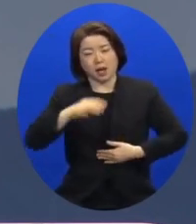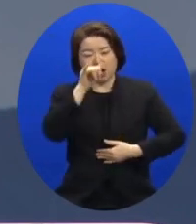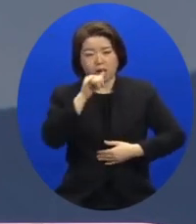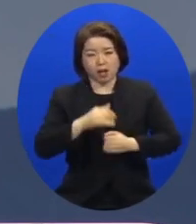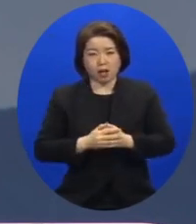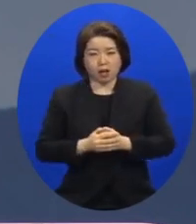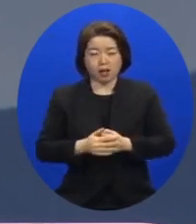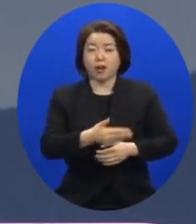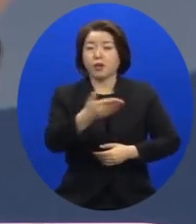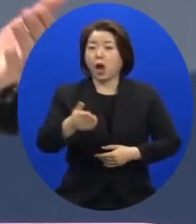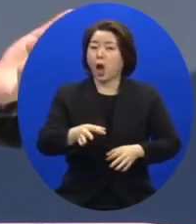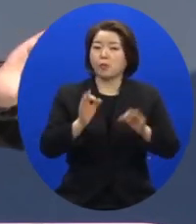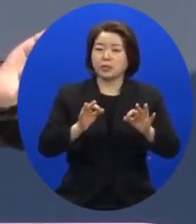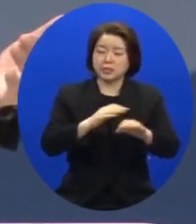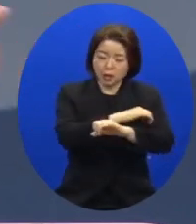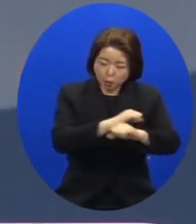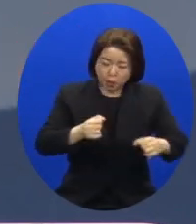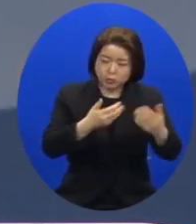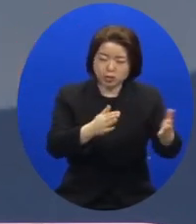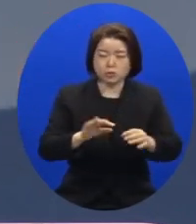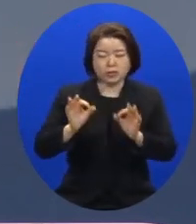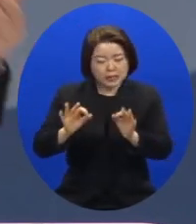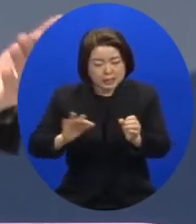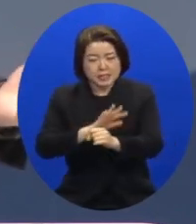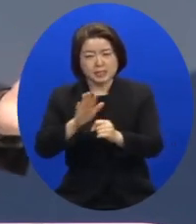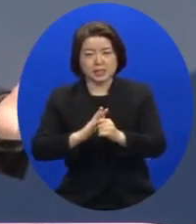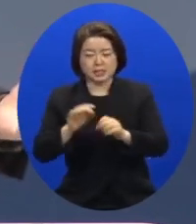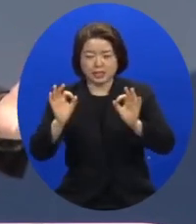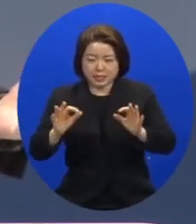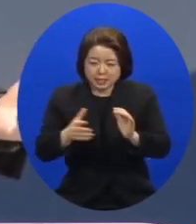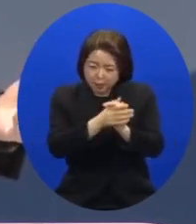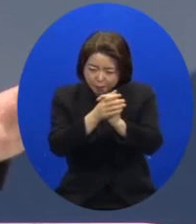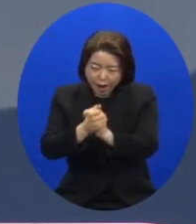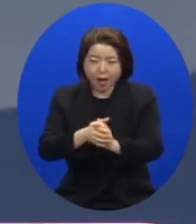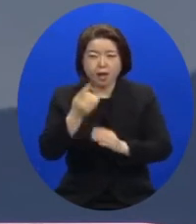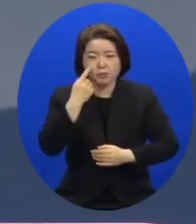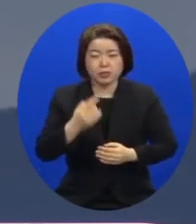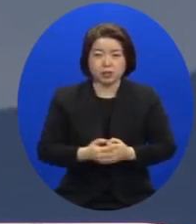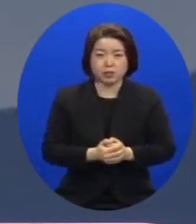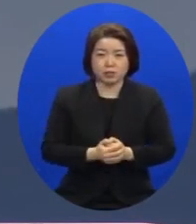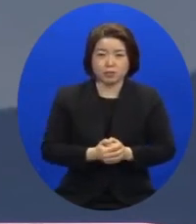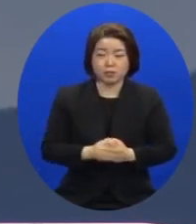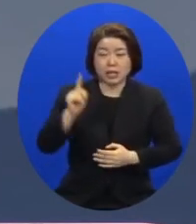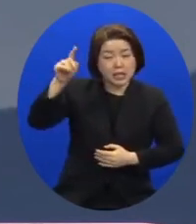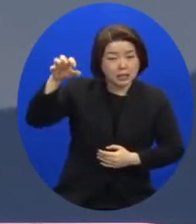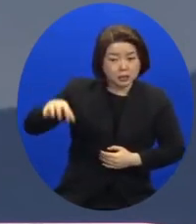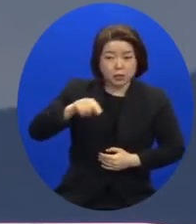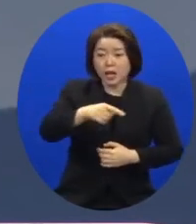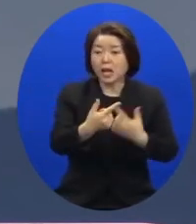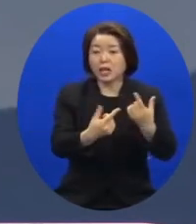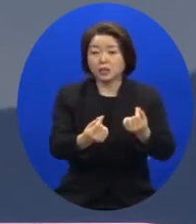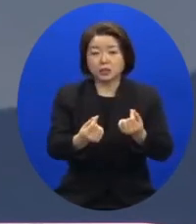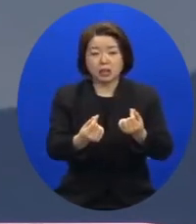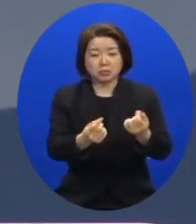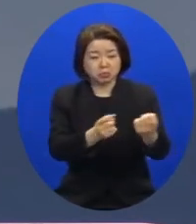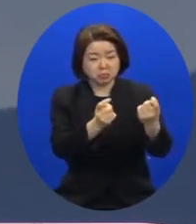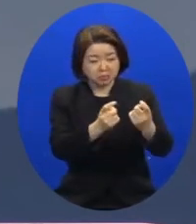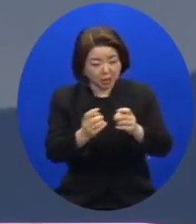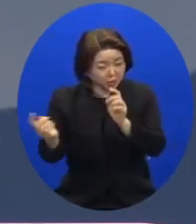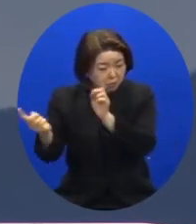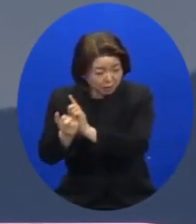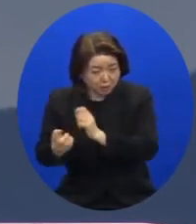용서하세요 이제는 사랑하세요 이제는 화해 하세요 천국에서 그렇게 만나실 겁니까